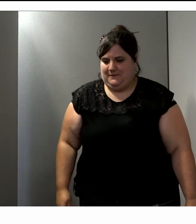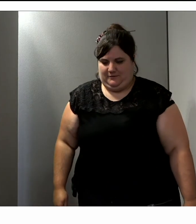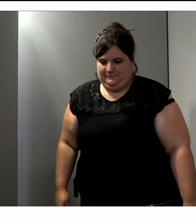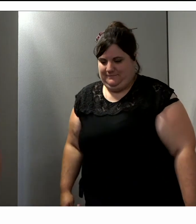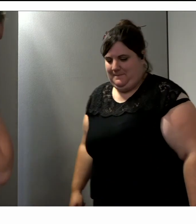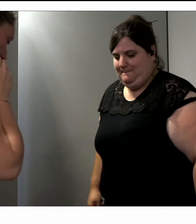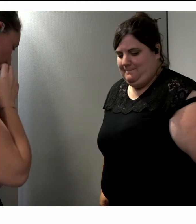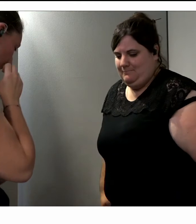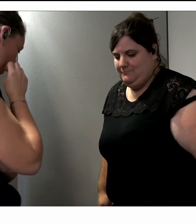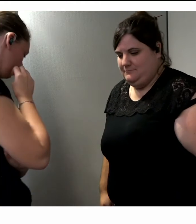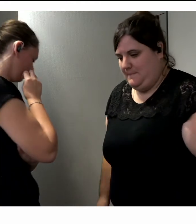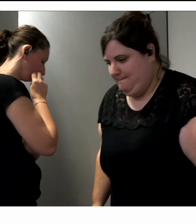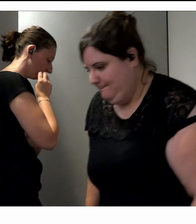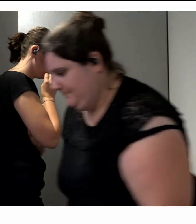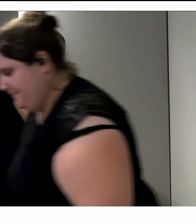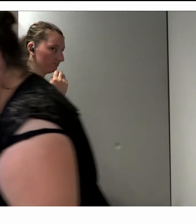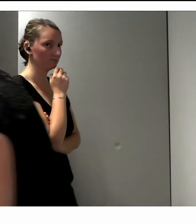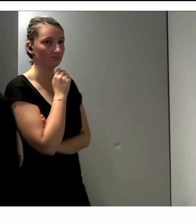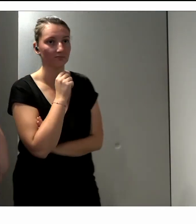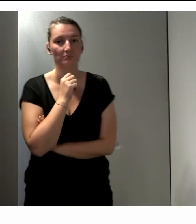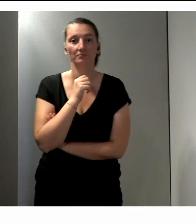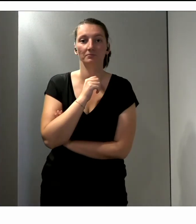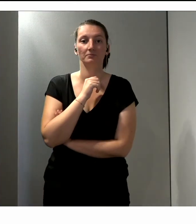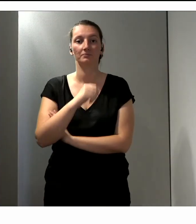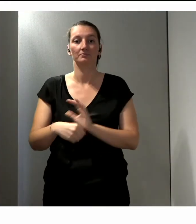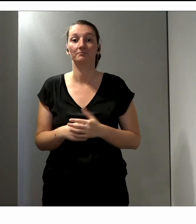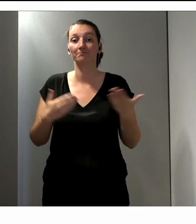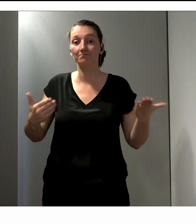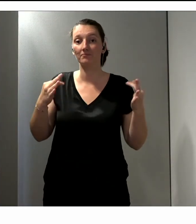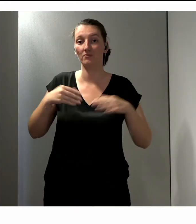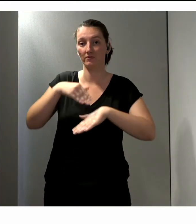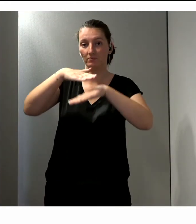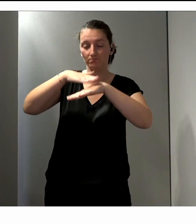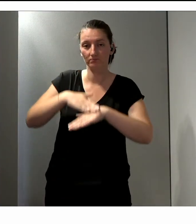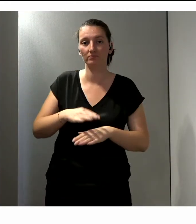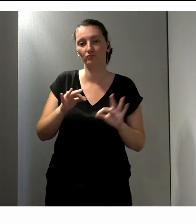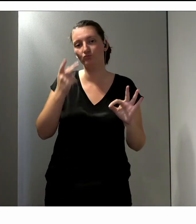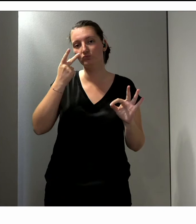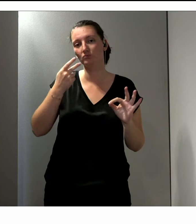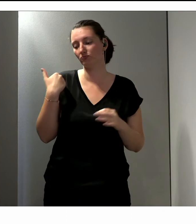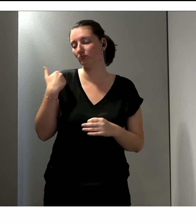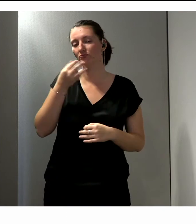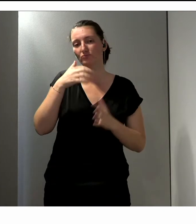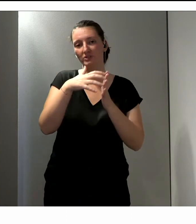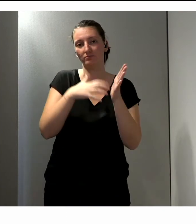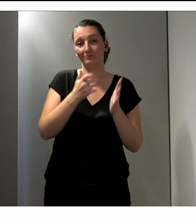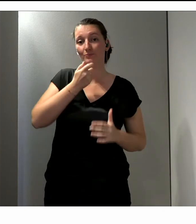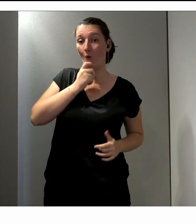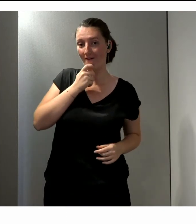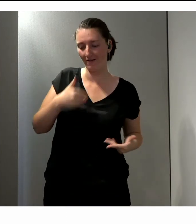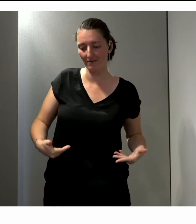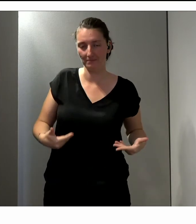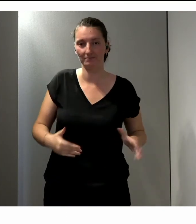vu, malheureusement elles sont encore pour le moment en anglais, mais ça va venir, ça